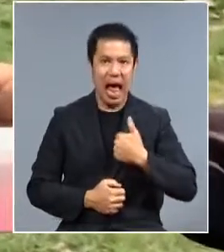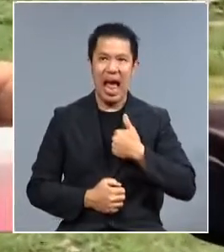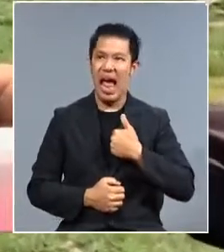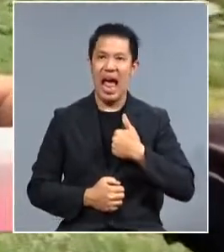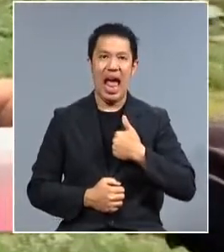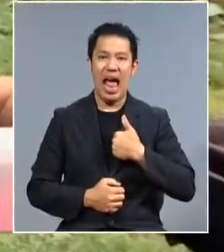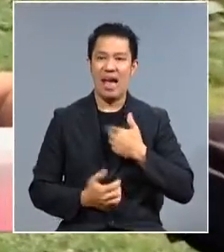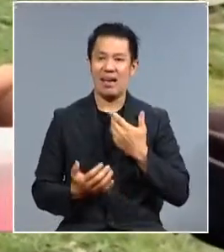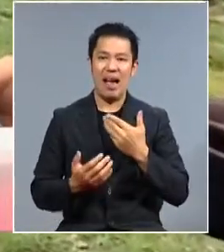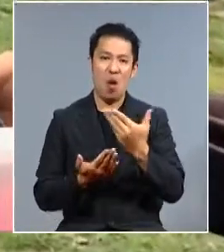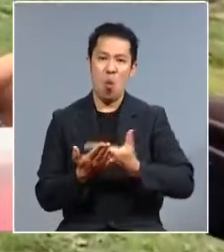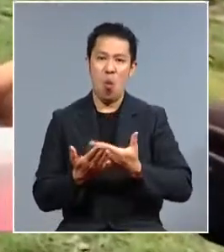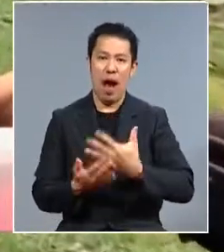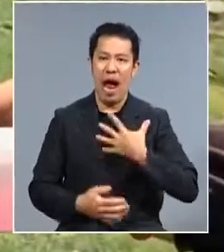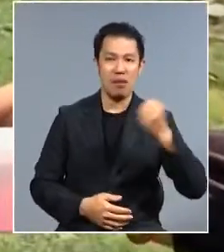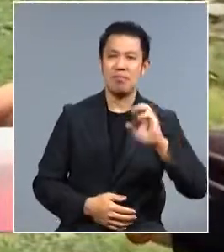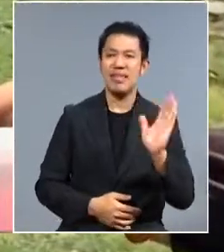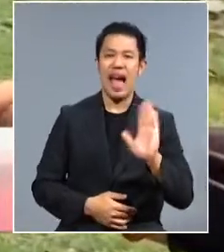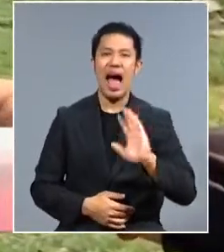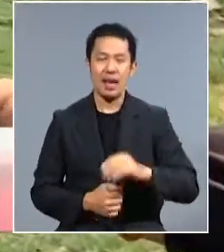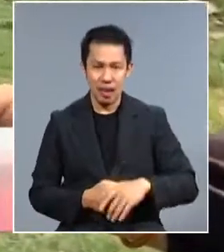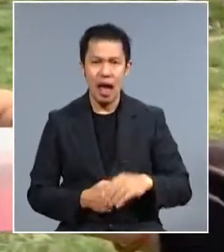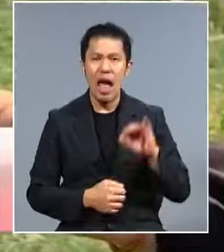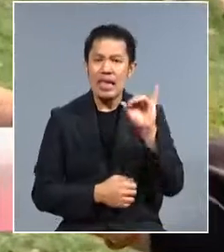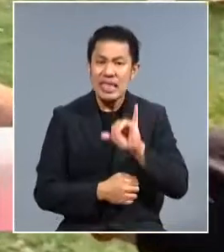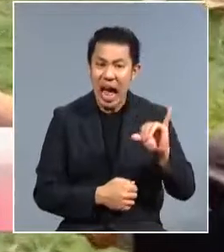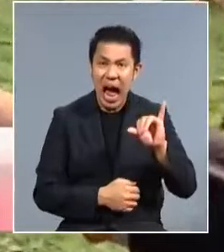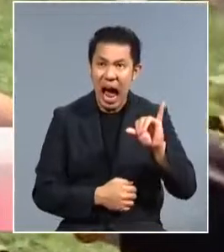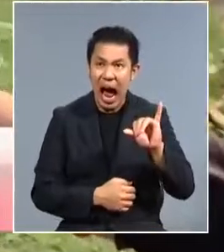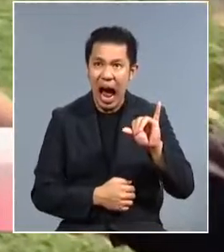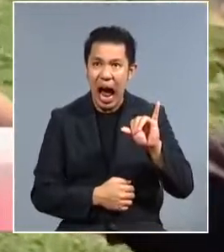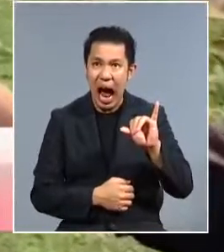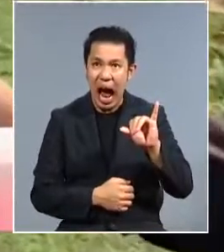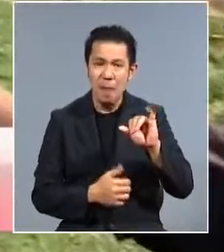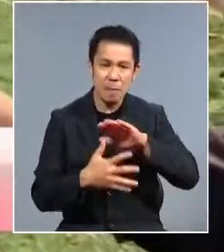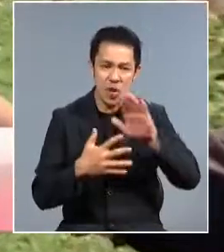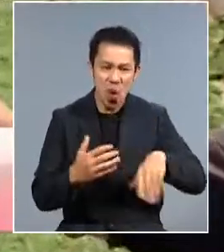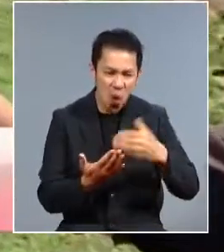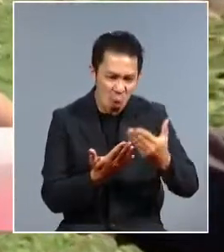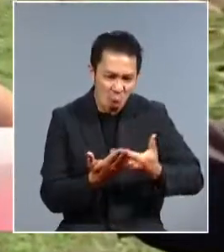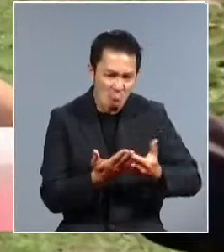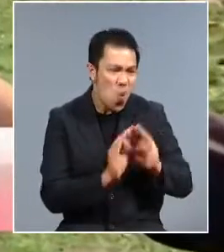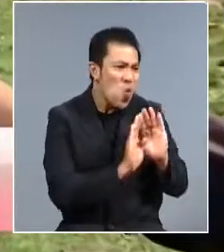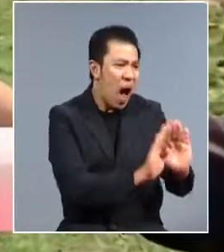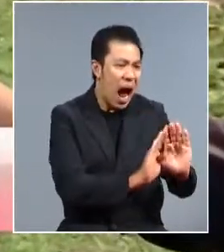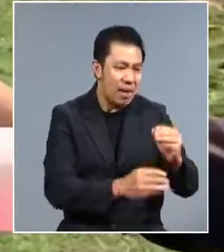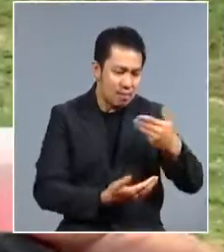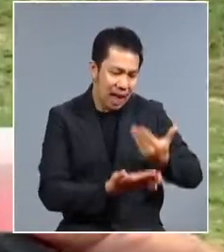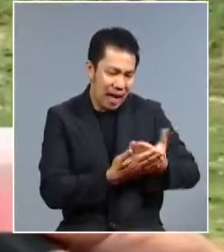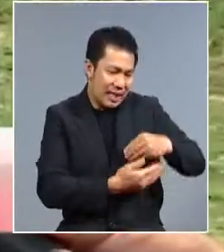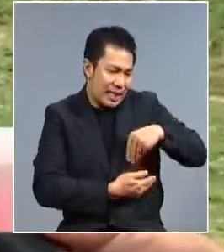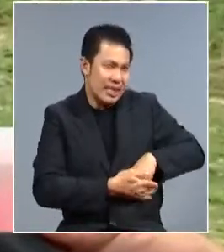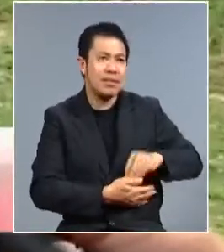ได้เอาไฟและญาติพี่น้องไม่ได้มีล็อตเตอรี่เก็บไว้ในกระเป๋า